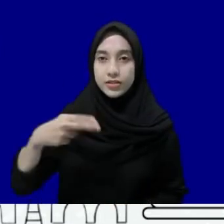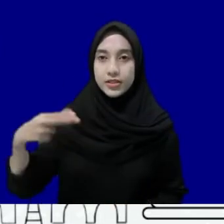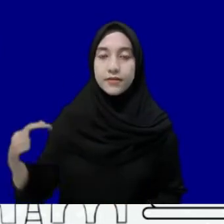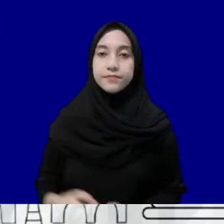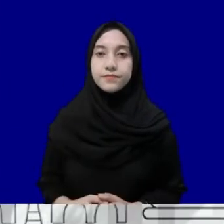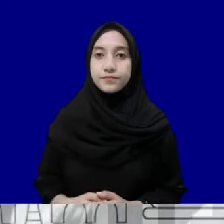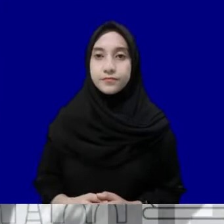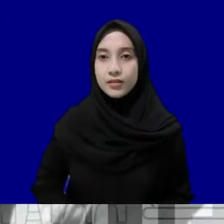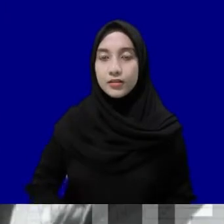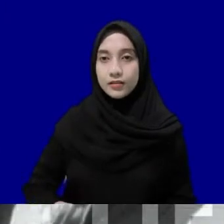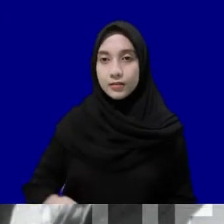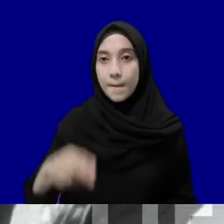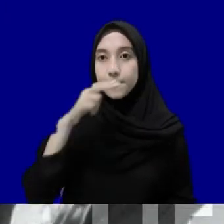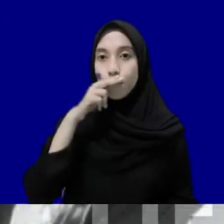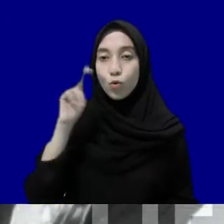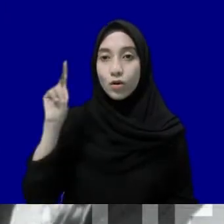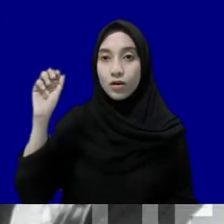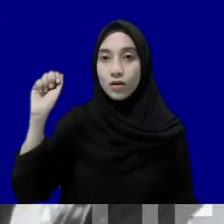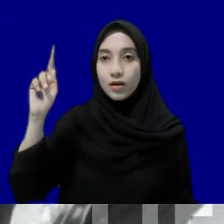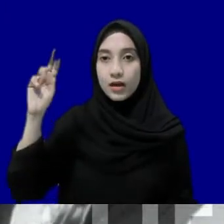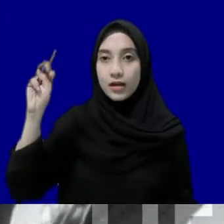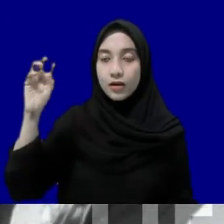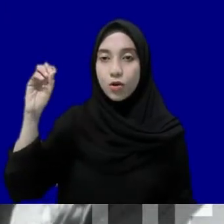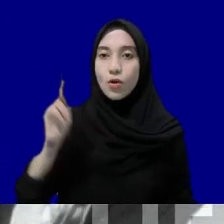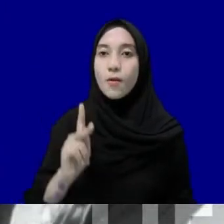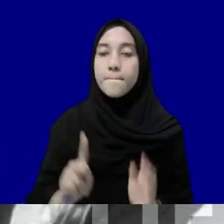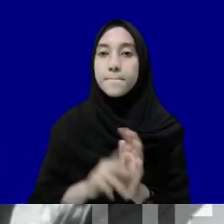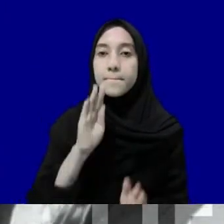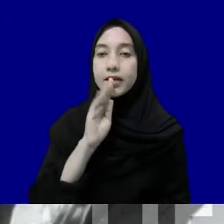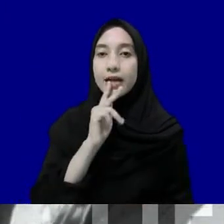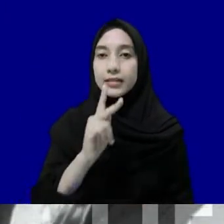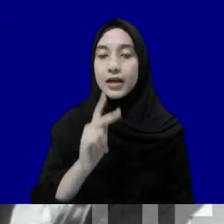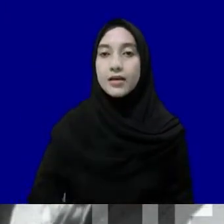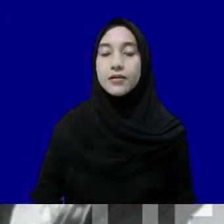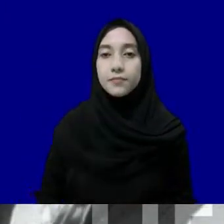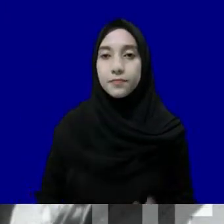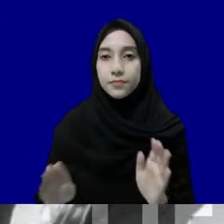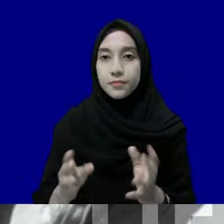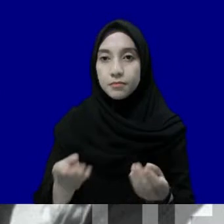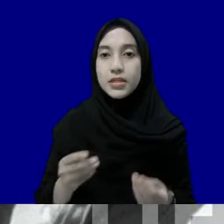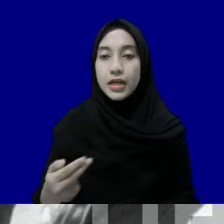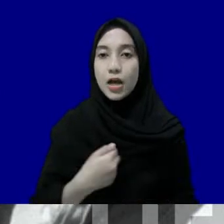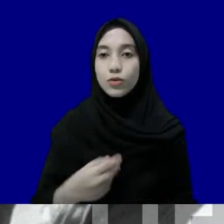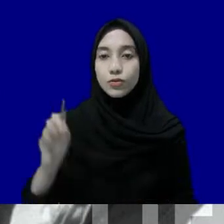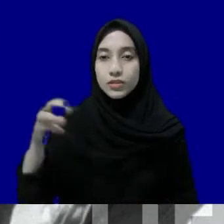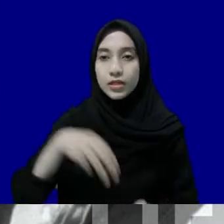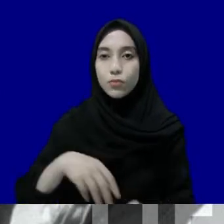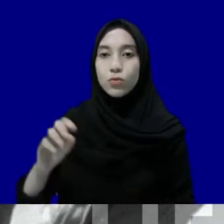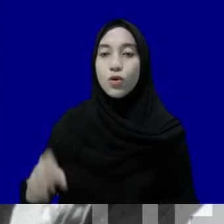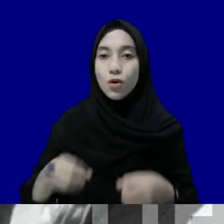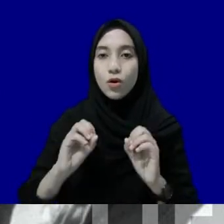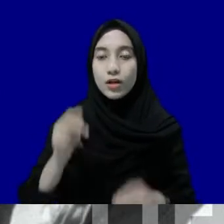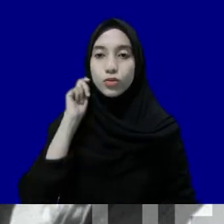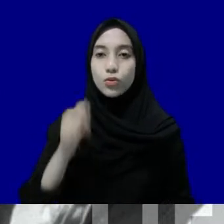Indonesia. Seperti yang Bung Karno katakan, beri aku 1000 orang tua niscaya akan kucabut semeru dari